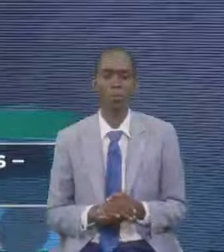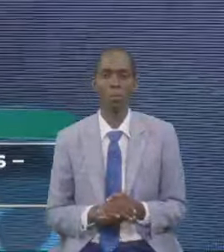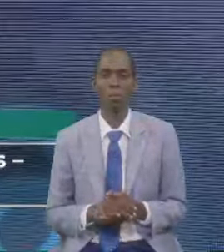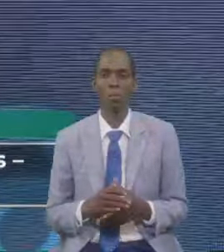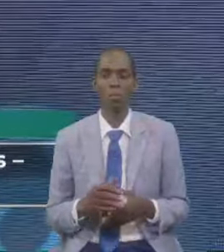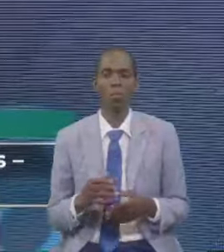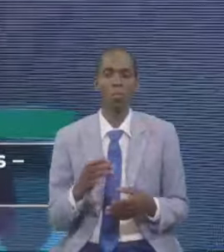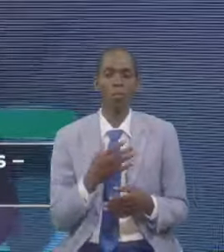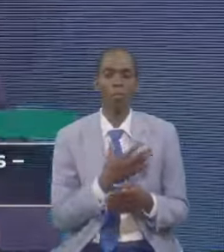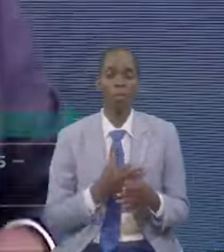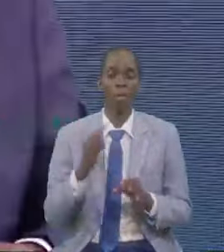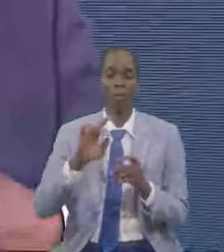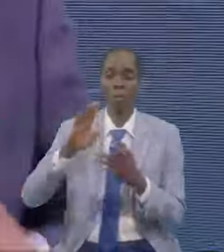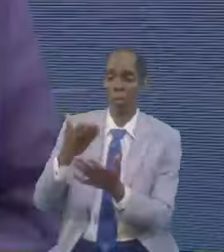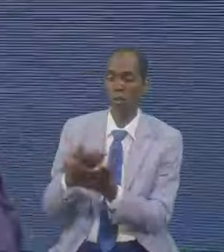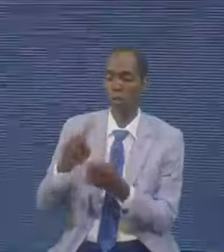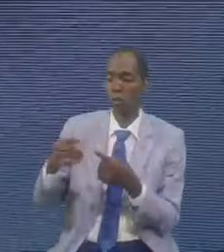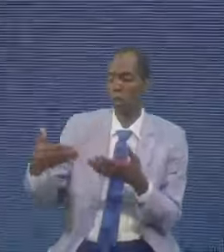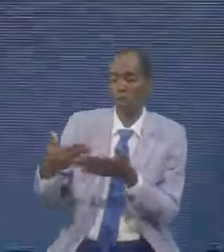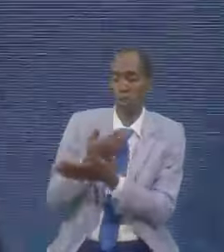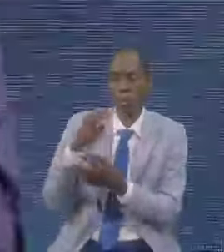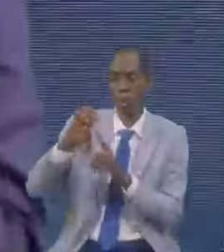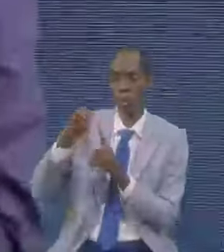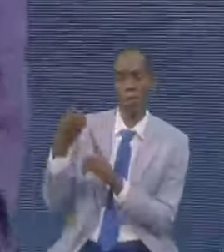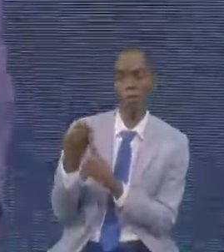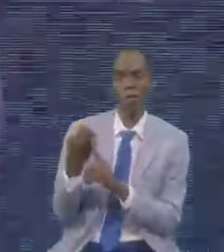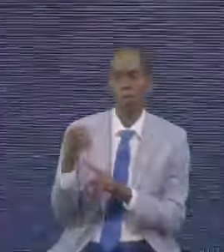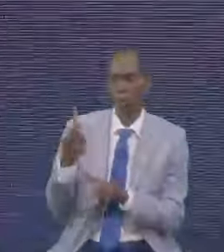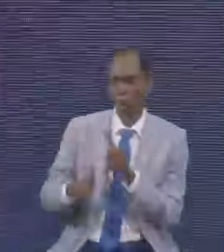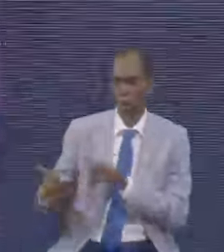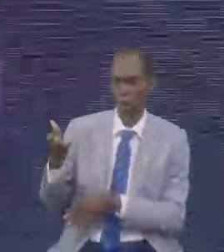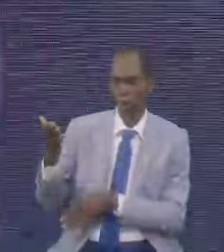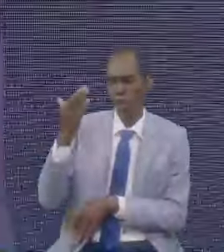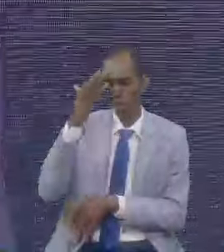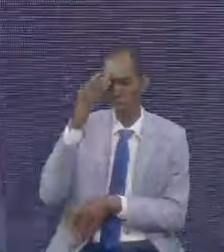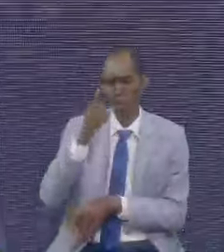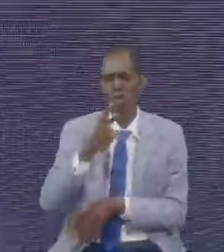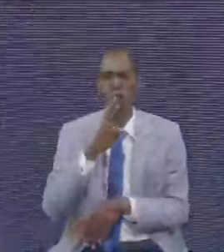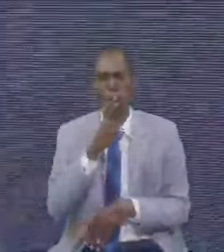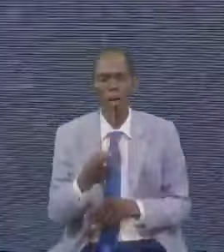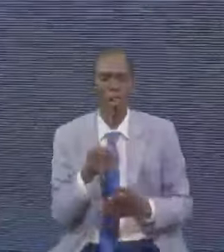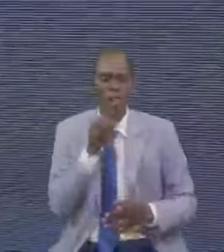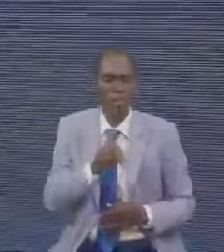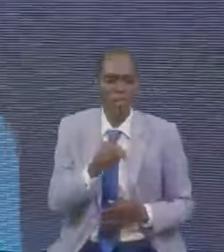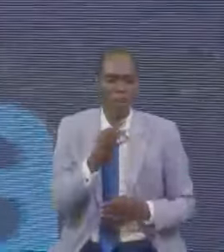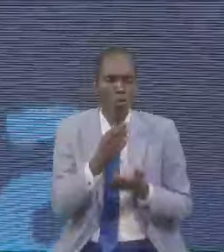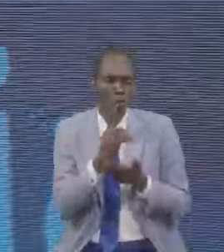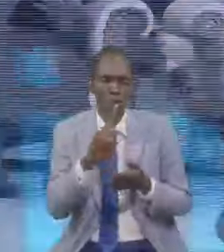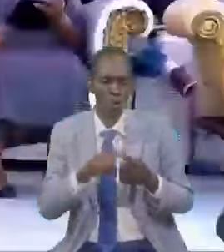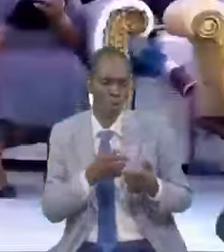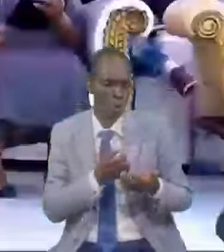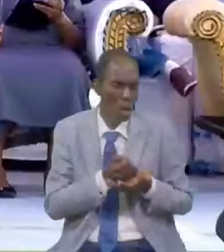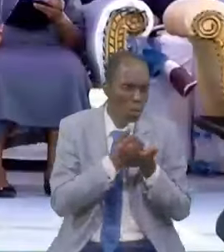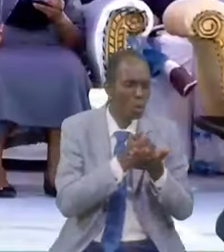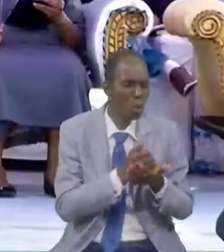community. మీరు క్రొత్త సమాజంలోకి వెళ్ళినప్పుడు. They know you are hungry for somebody to tell you and to guide you. Where do I go? Where do I put my